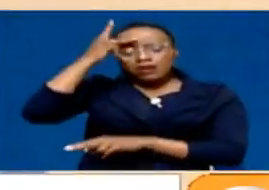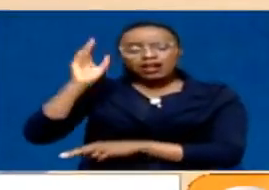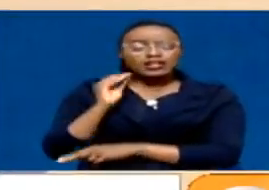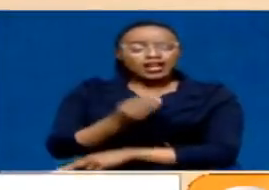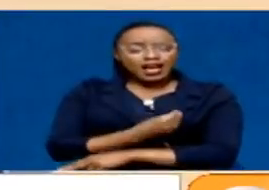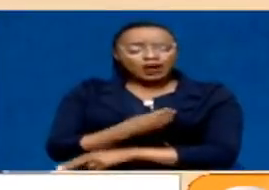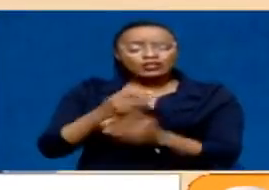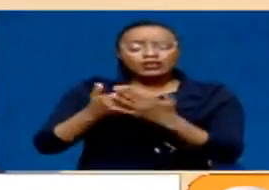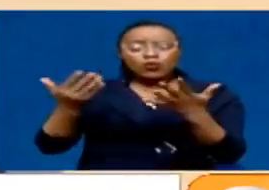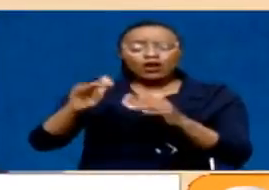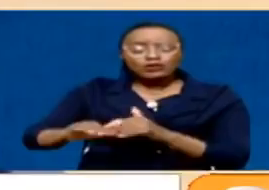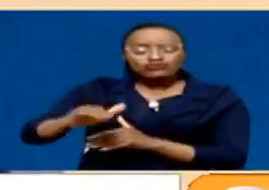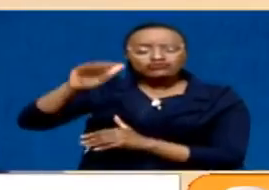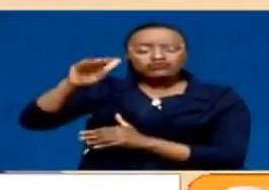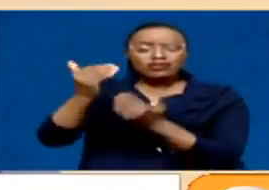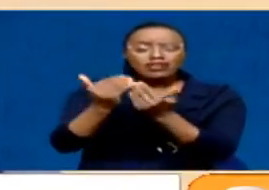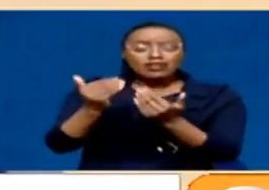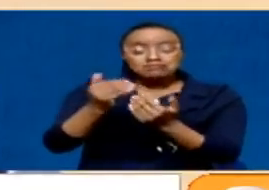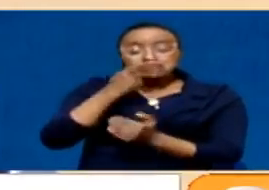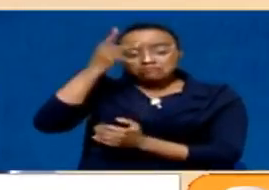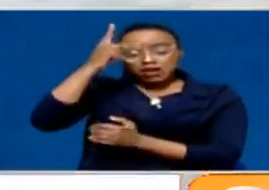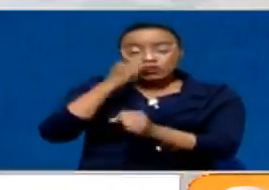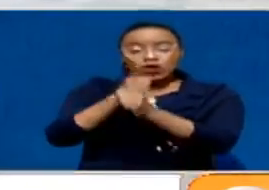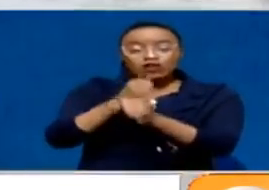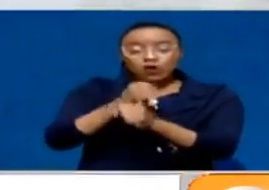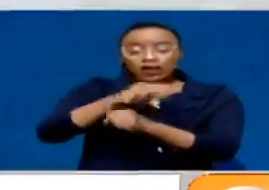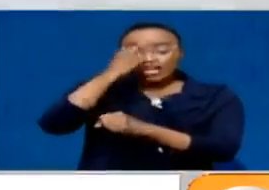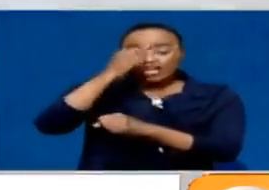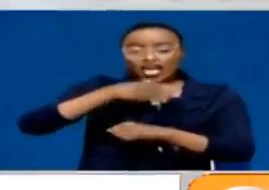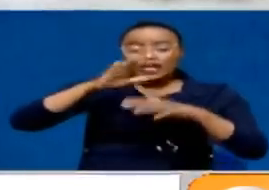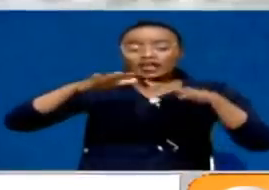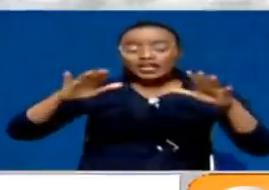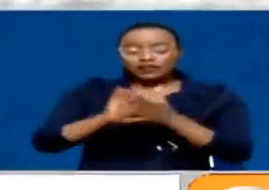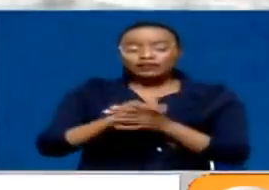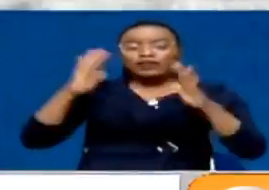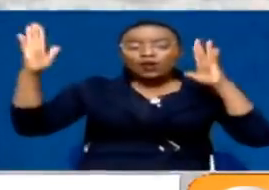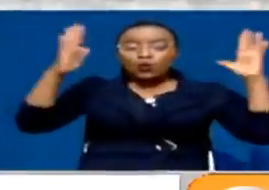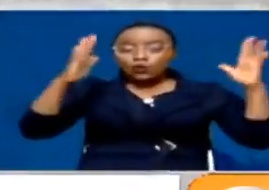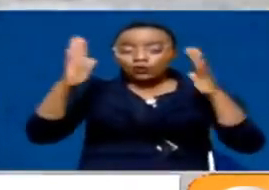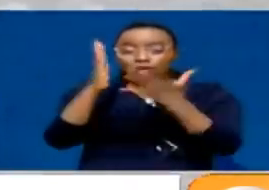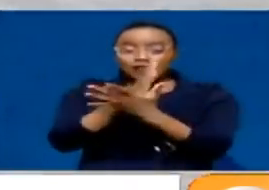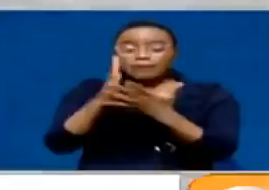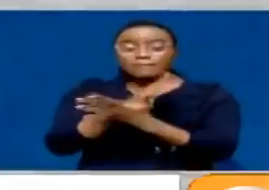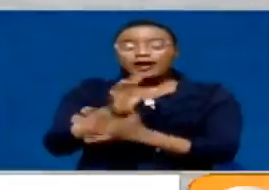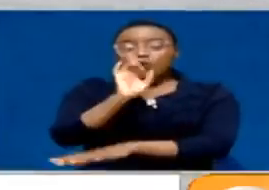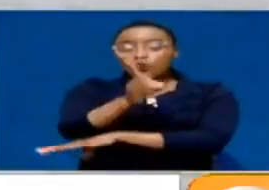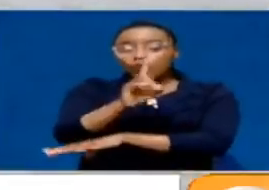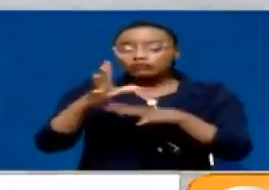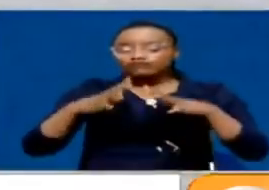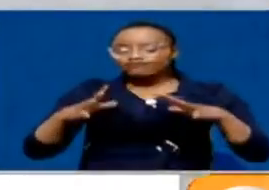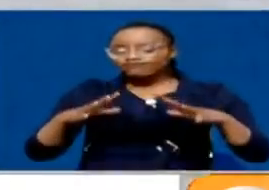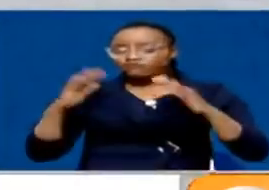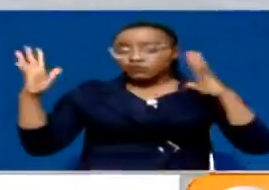sisi tulivyokulia ni wazazi ambao kwamba wamefanya kazi ya bahari. Idara ya utabiri wa hali ya hewa ilitoa tahadhari ya